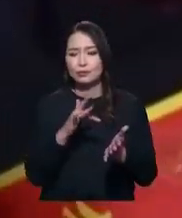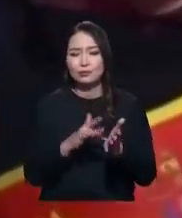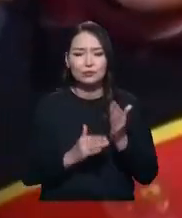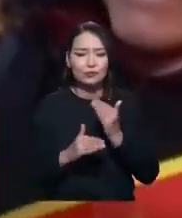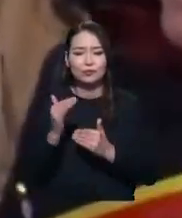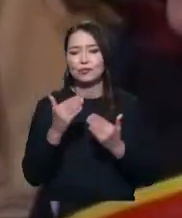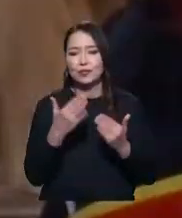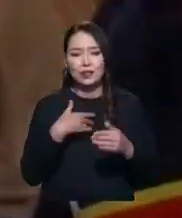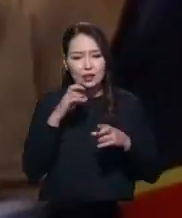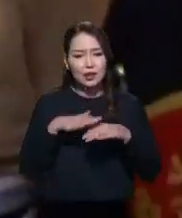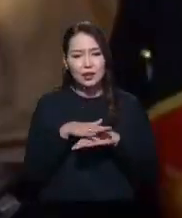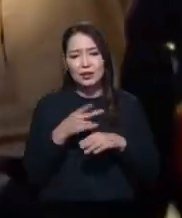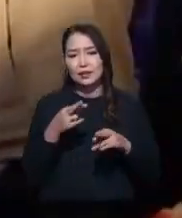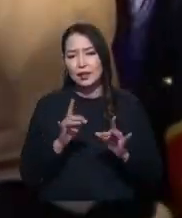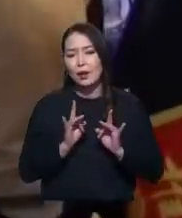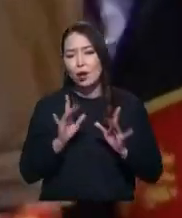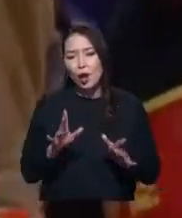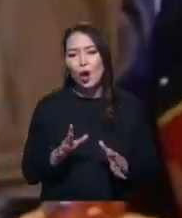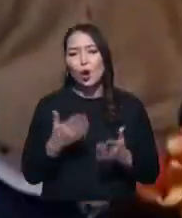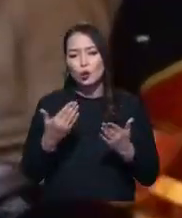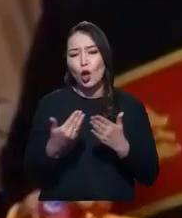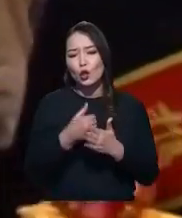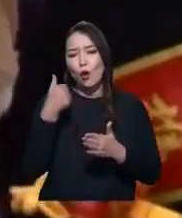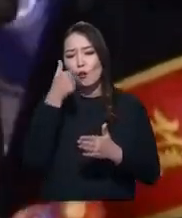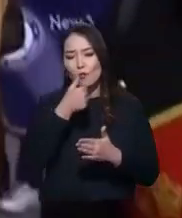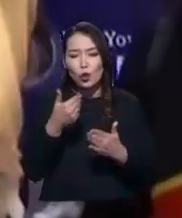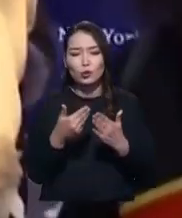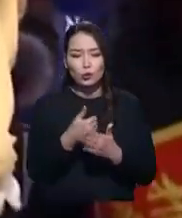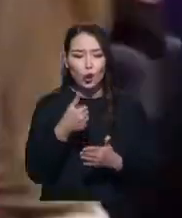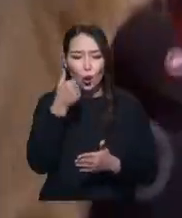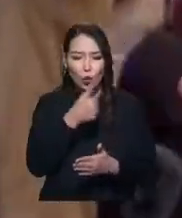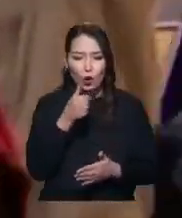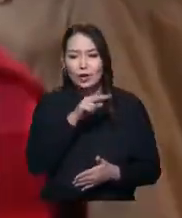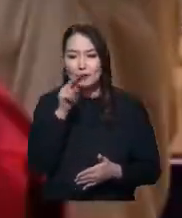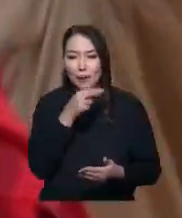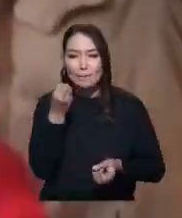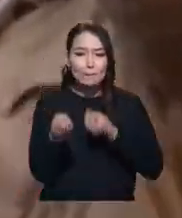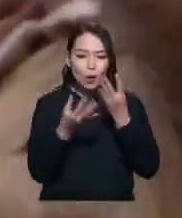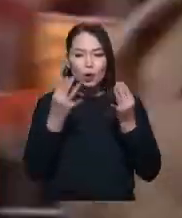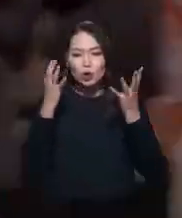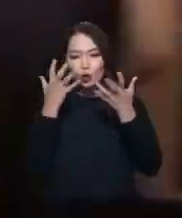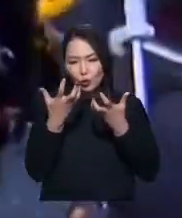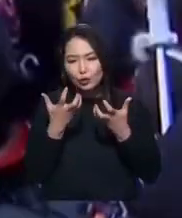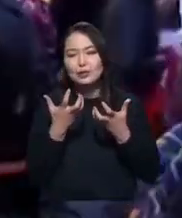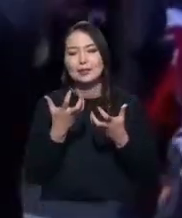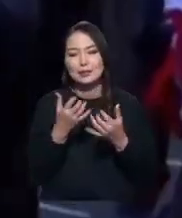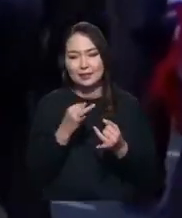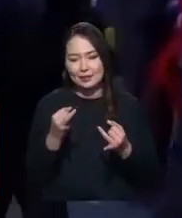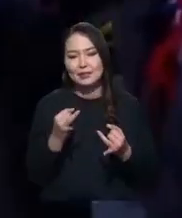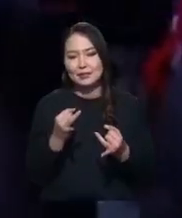место в стране для празднования лунного Нового года года дракона процветания и мудрости всем